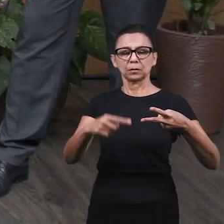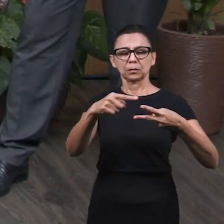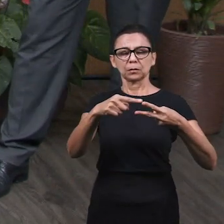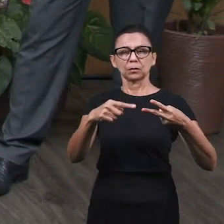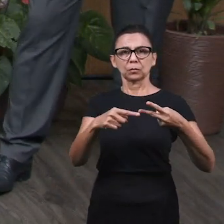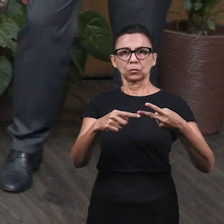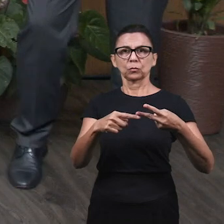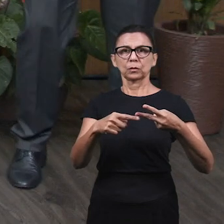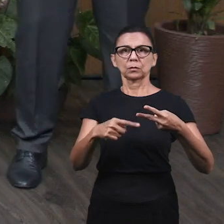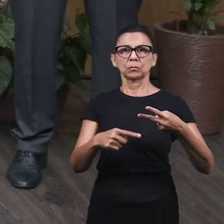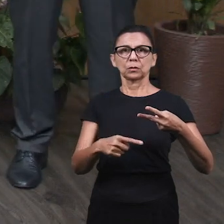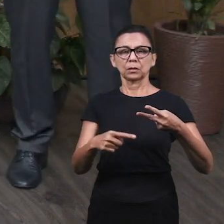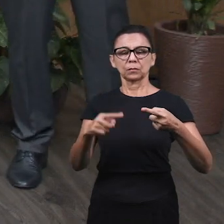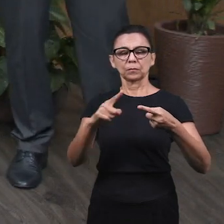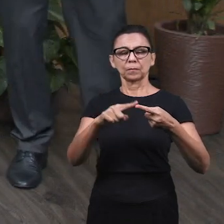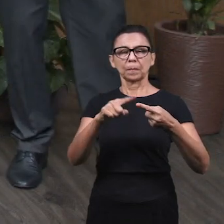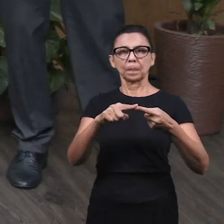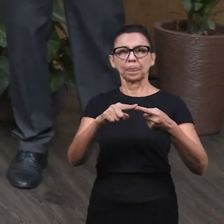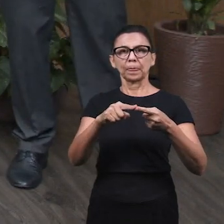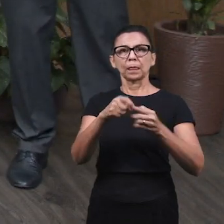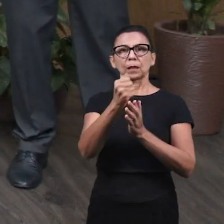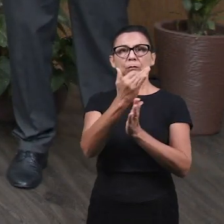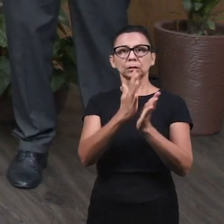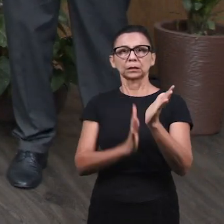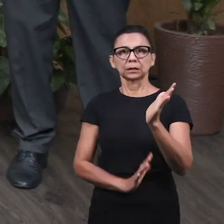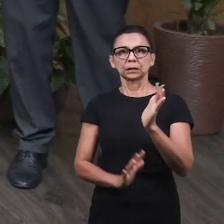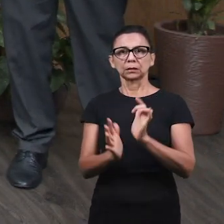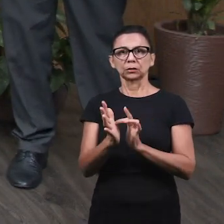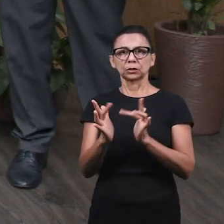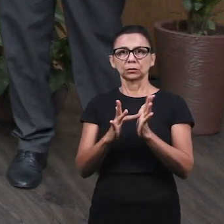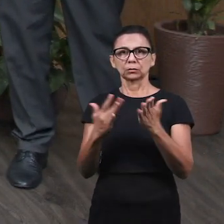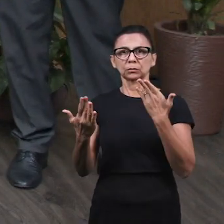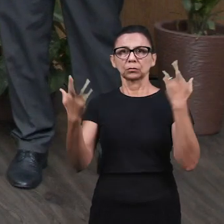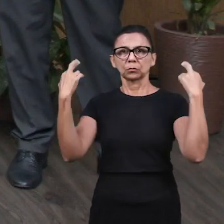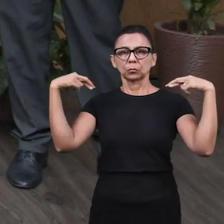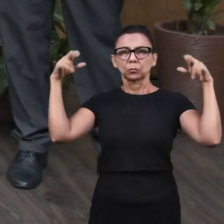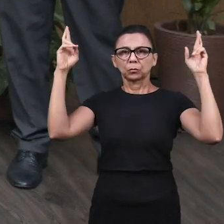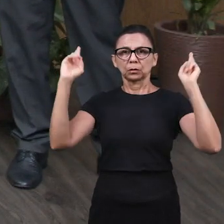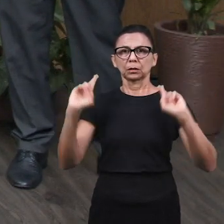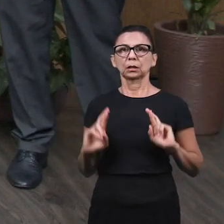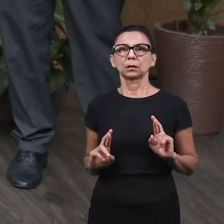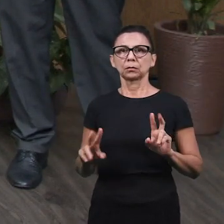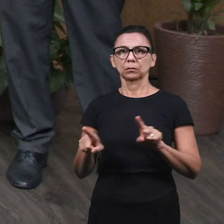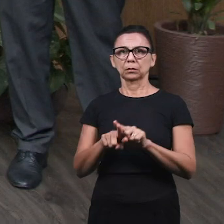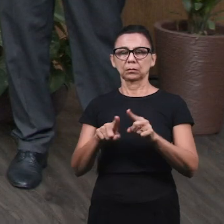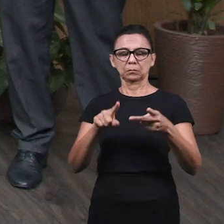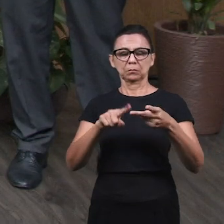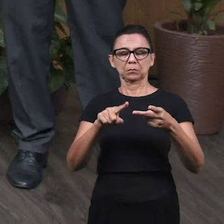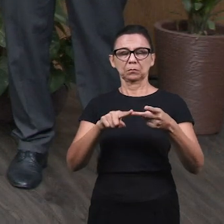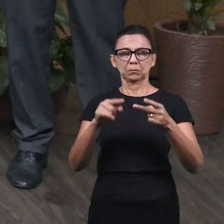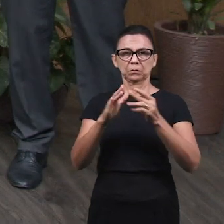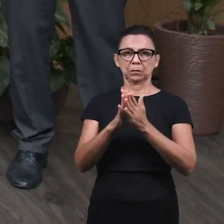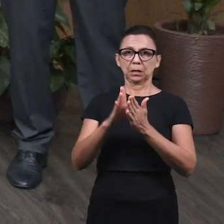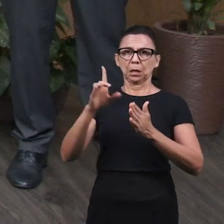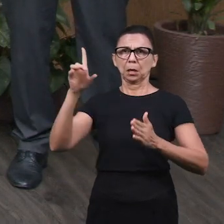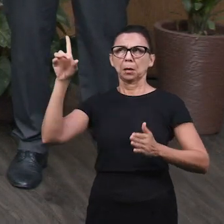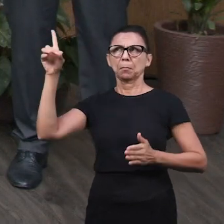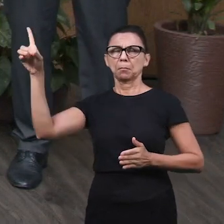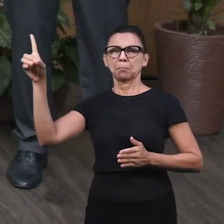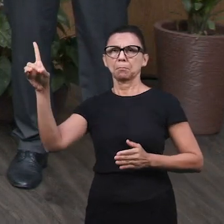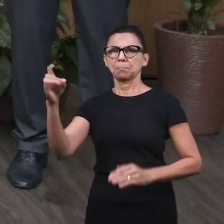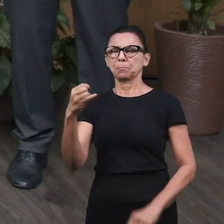ressources? Le sang de l'agneau et la parole. Des